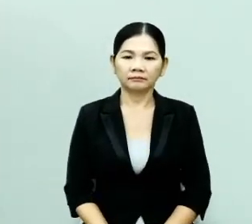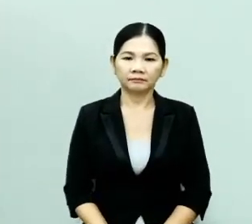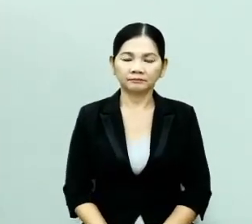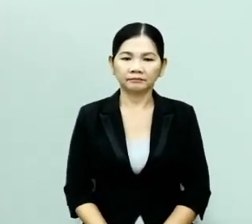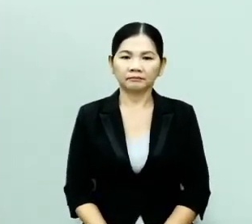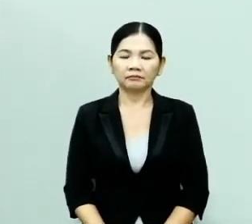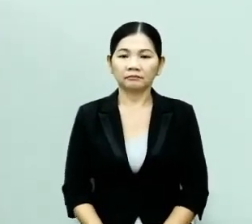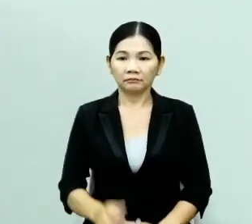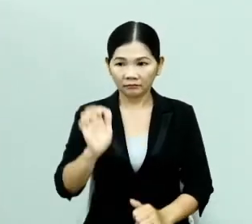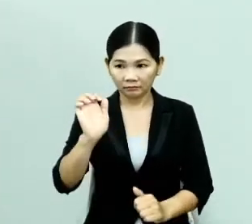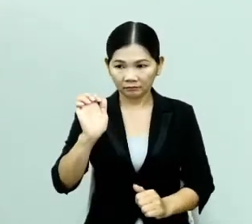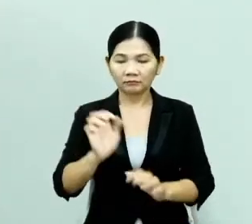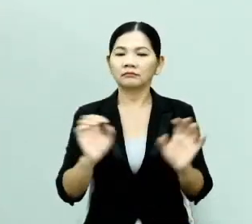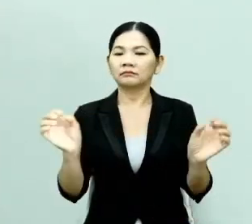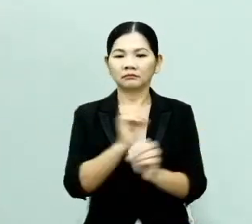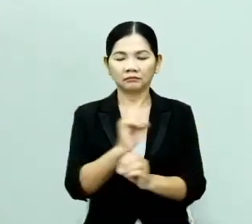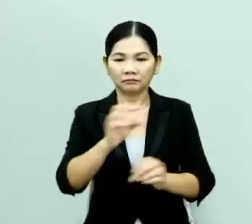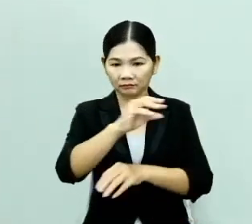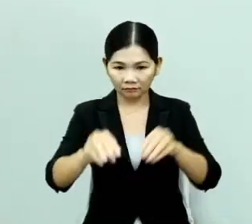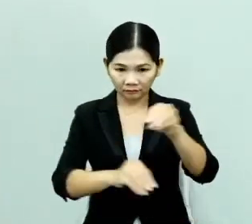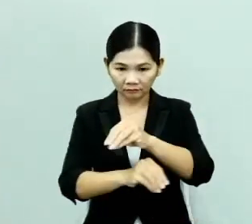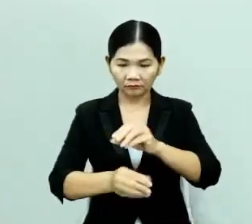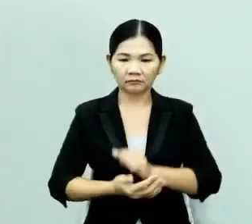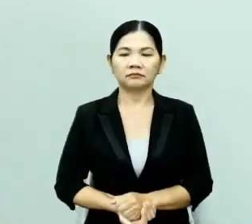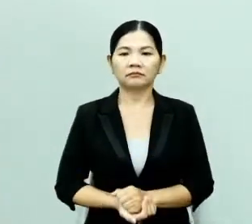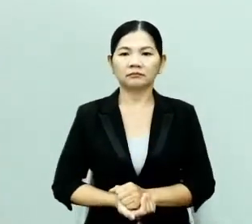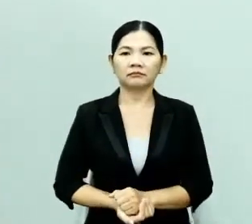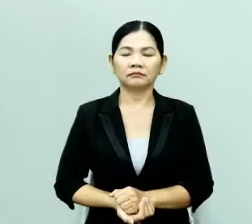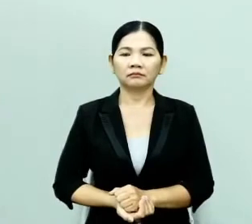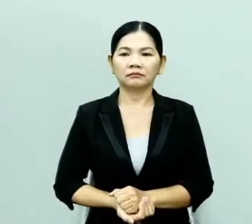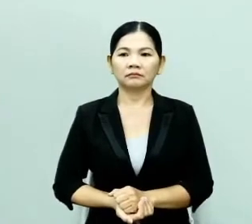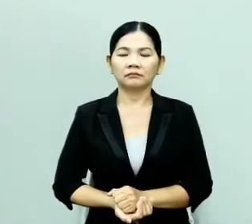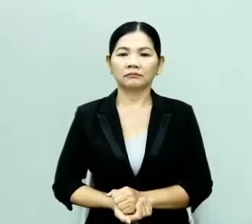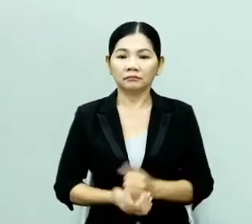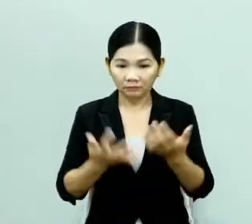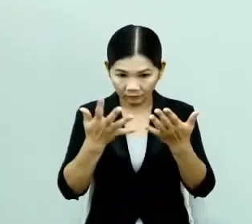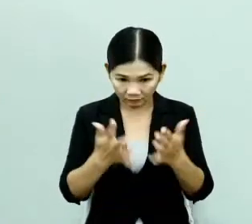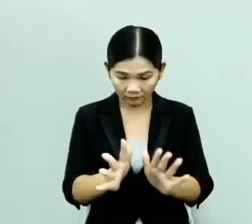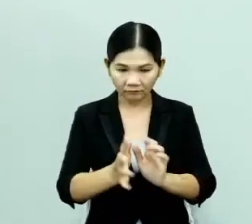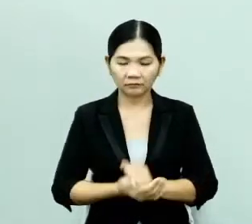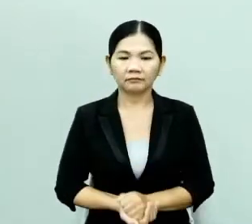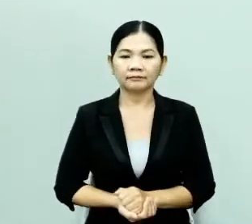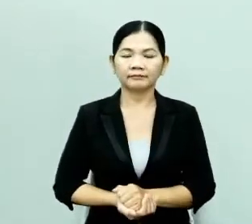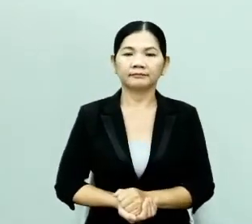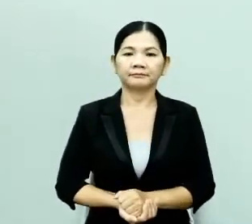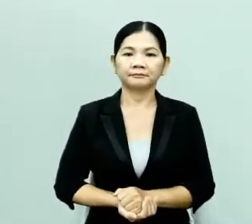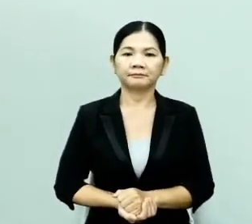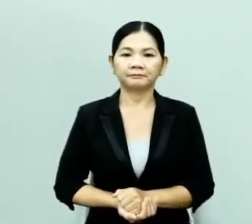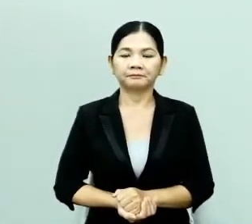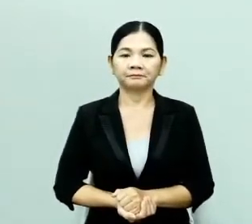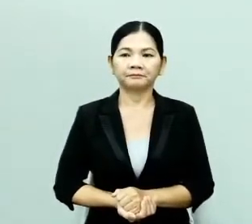ចាអក្សរចដែលមិនមានចលនារួចរាល់ហើយឬនៅកូន